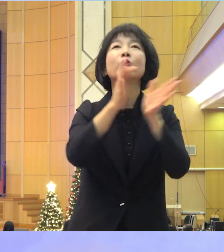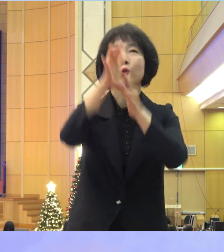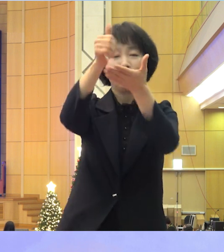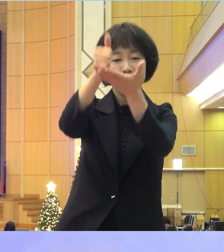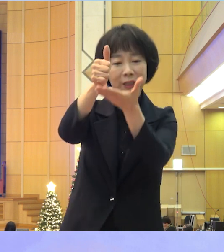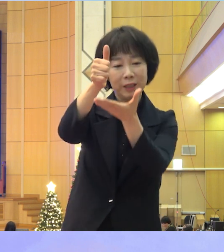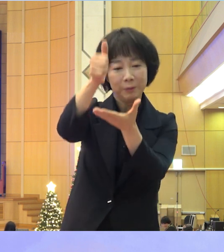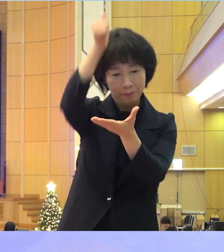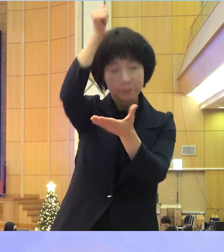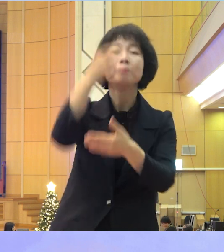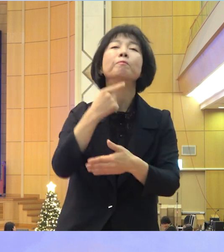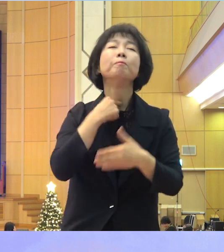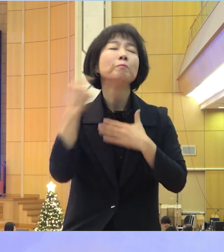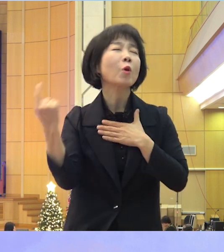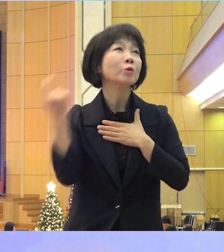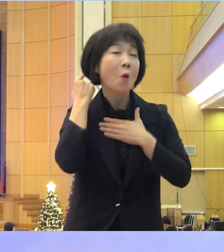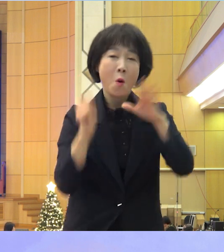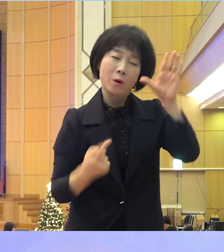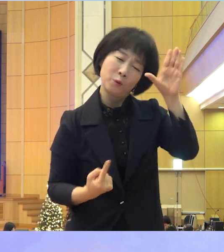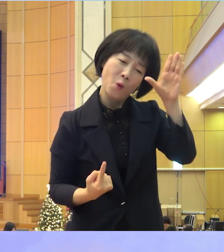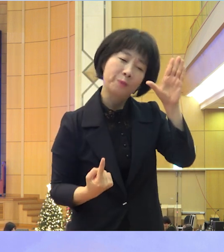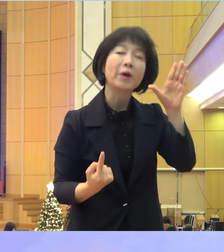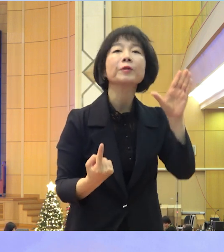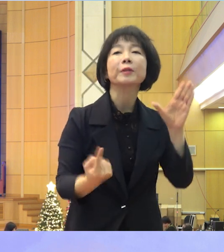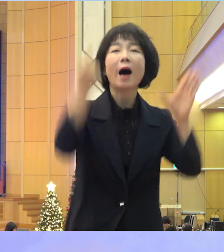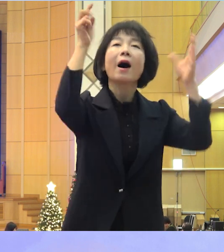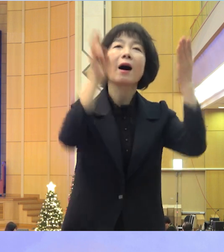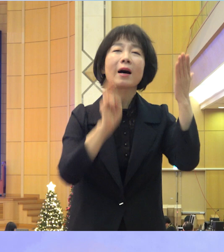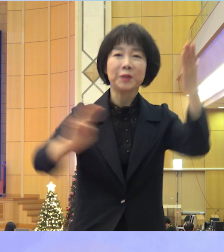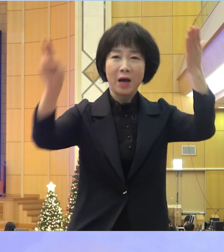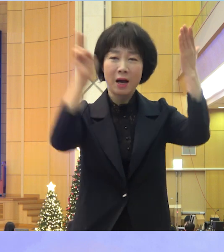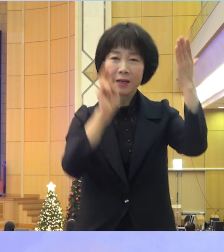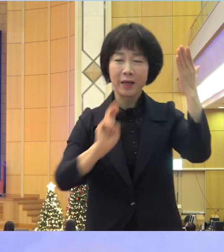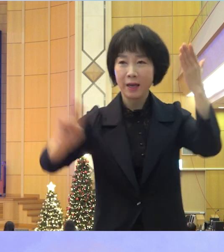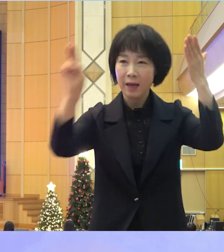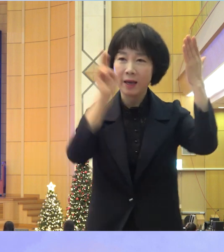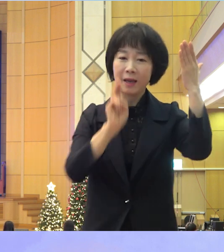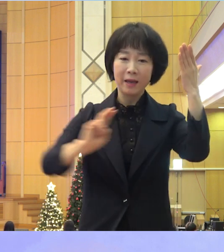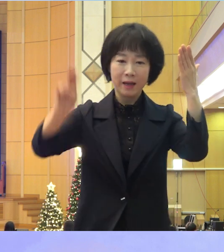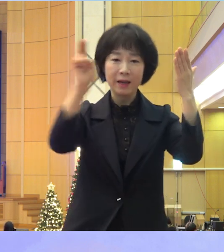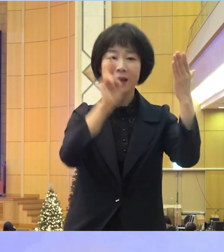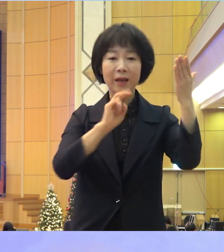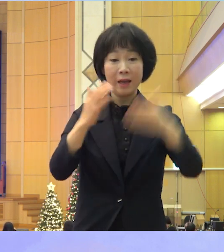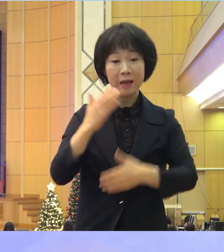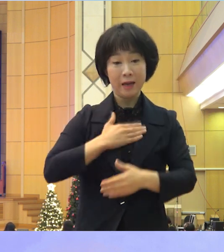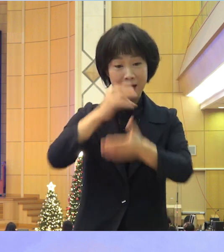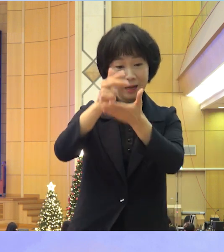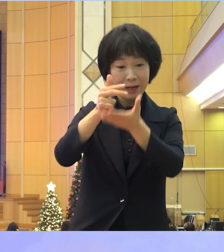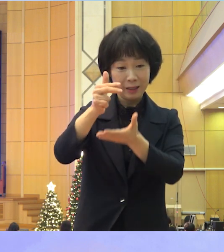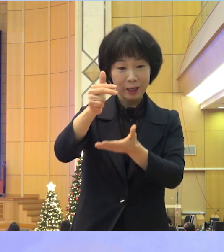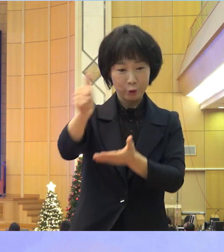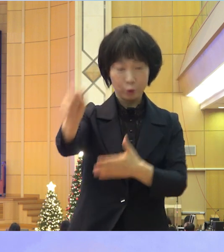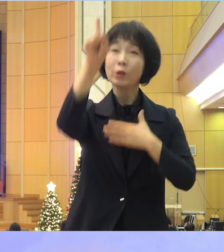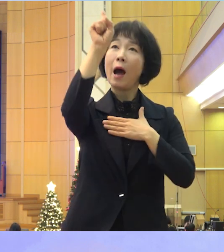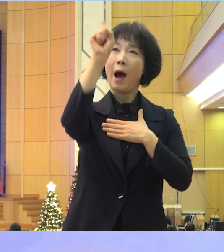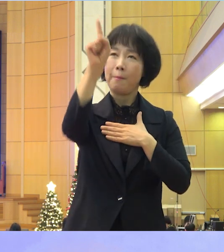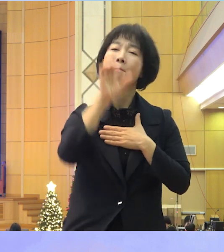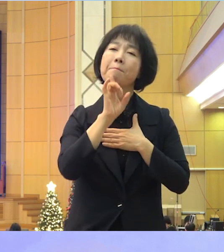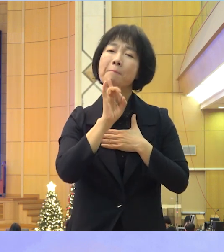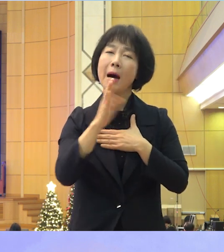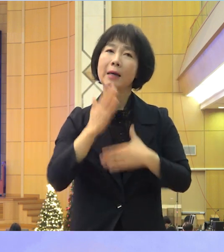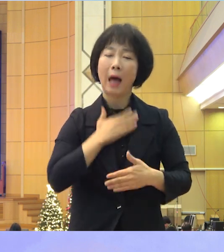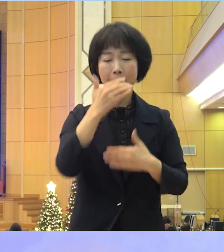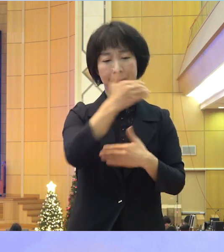되신 예수님 목소리 높여 찬양. 주님 한 분만으로, 주님